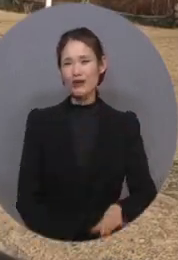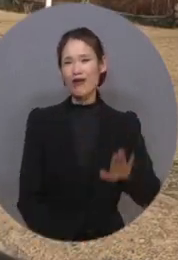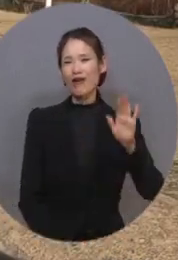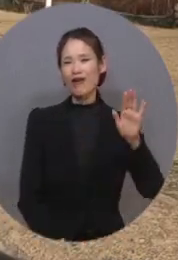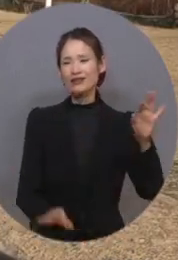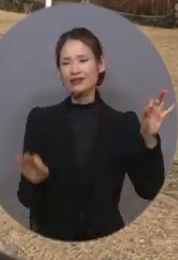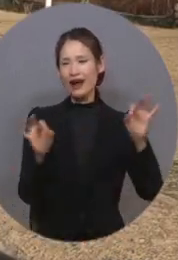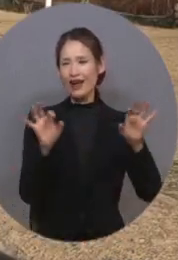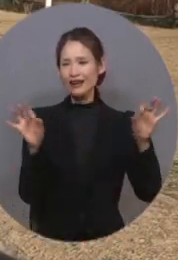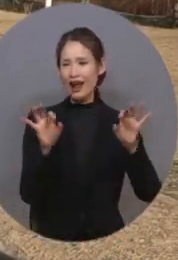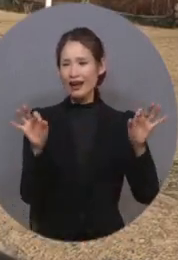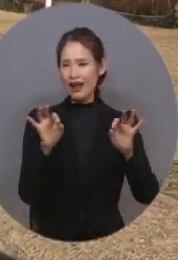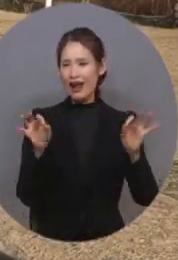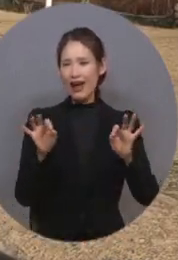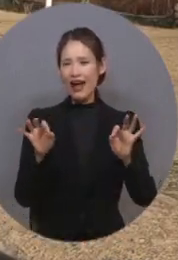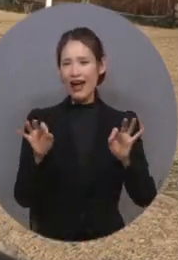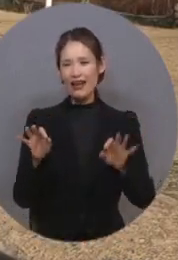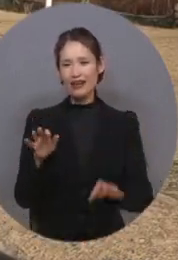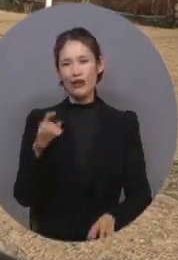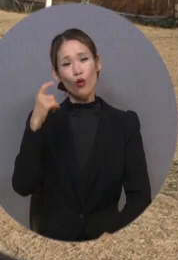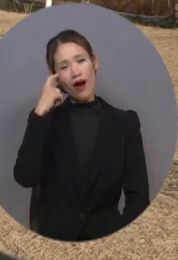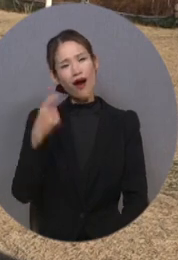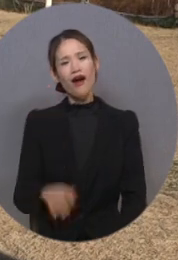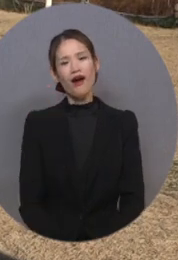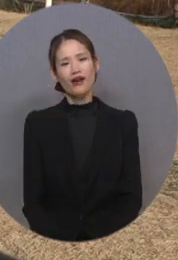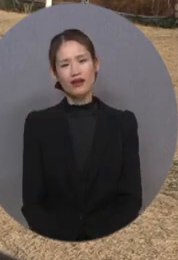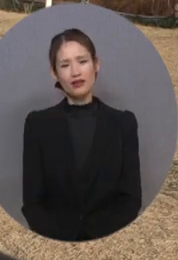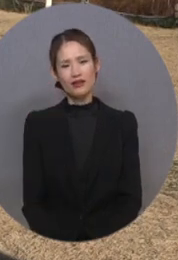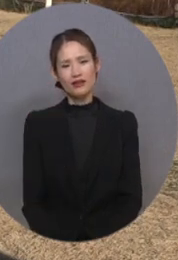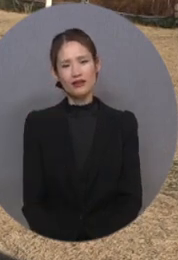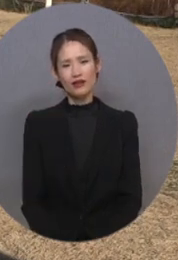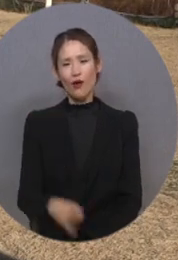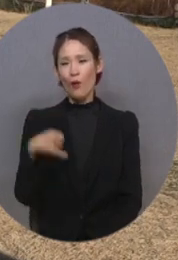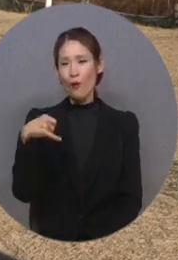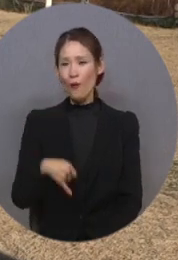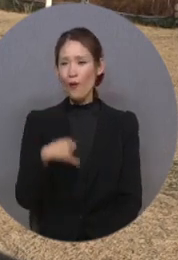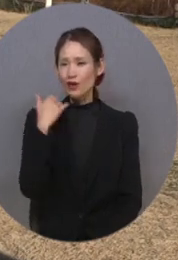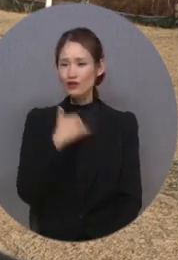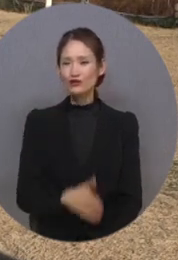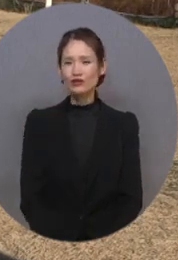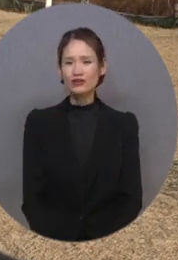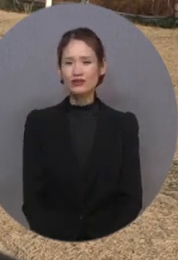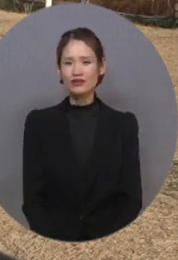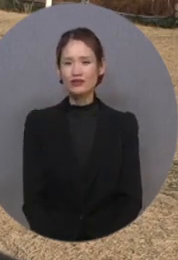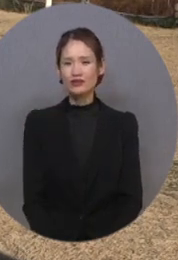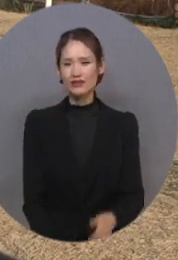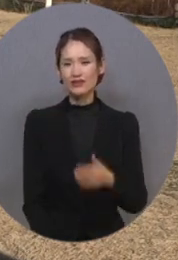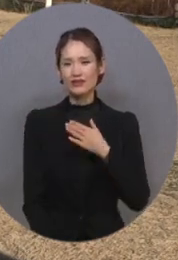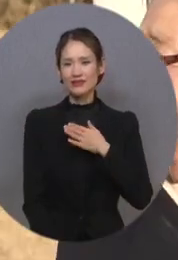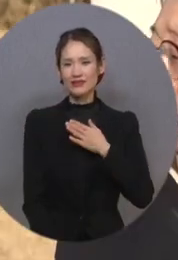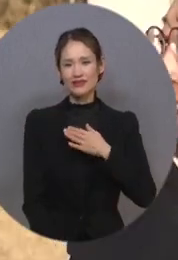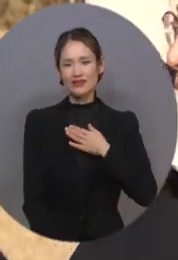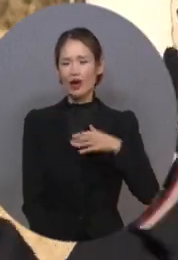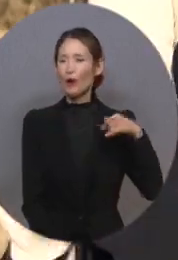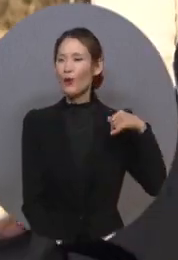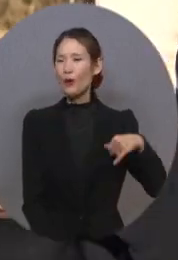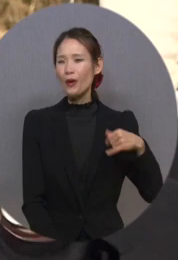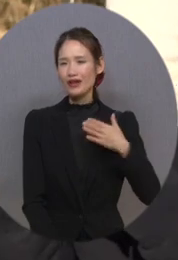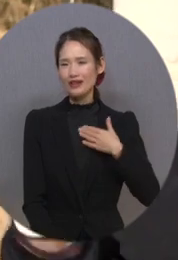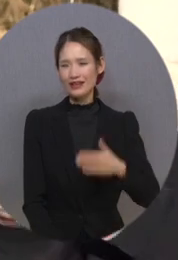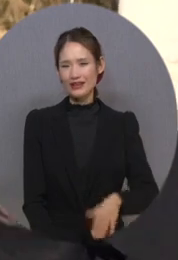잠깐만. 잠깐만. 어, 왜? 꼴등은 누구야? 아, 꼴등 저입니다. 아,